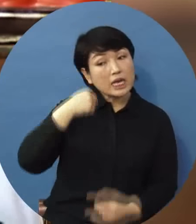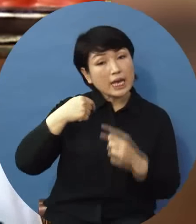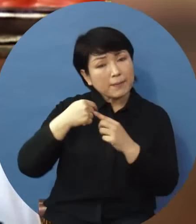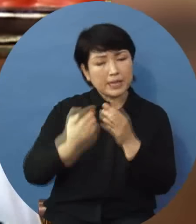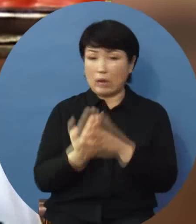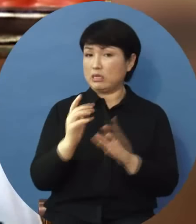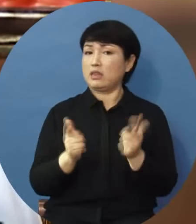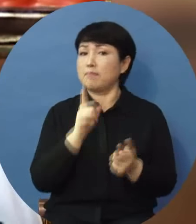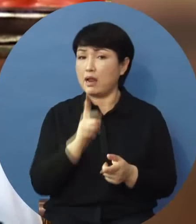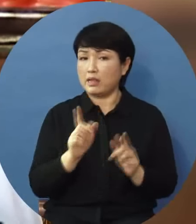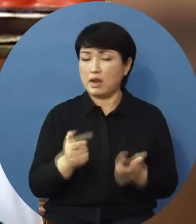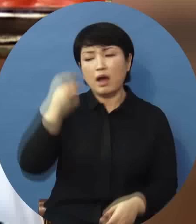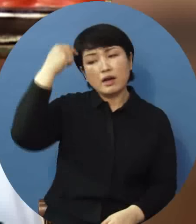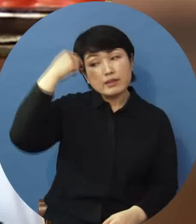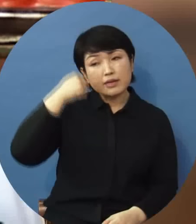느낌으로만